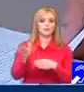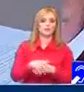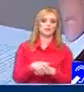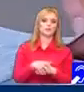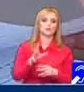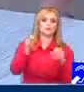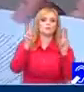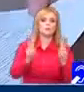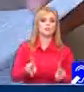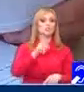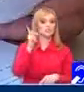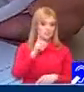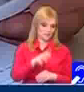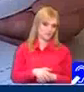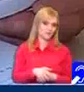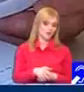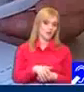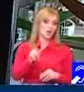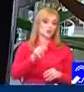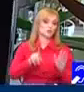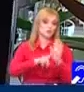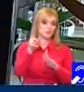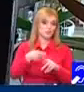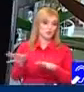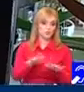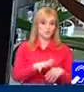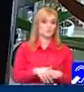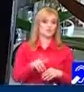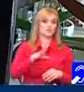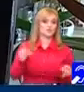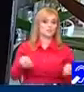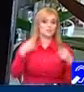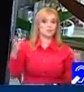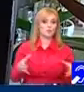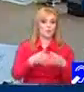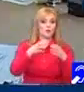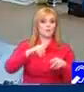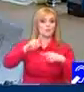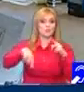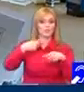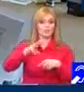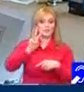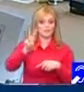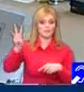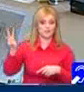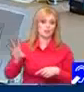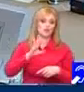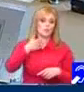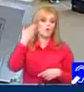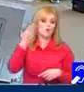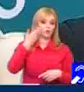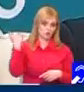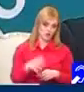pentru specialiștii tineri. Pentru a fluidiza procesul, AIPA intenționează să lanseze și programul online de depunere a dosarelor. Acest lucru